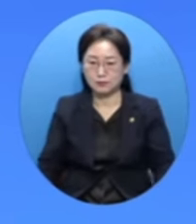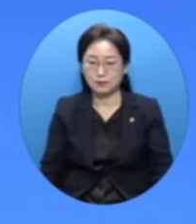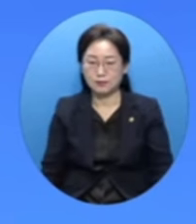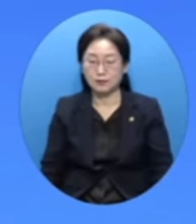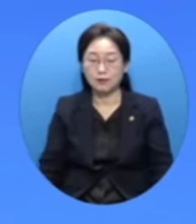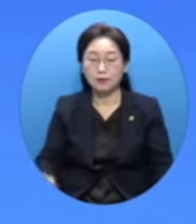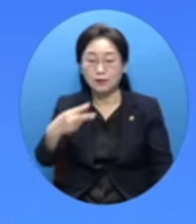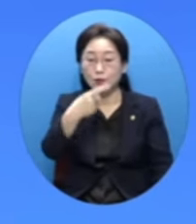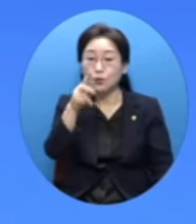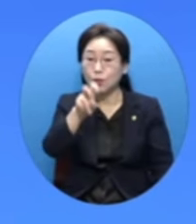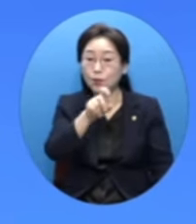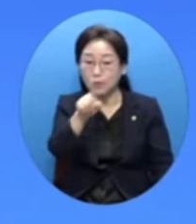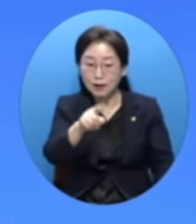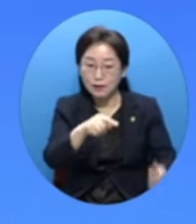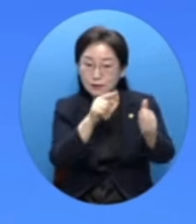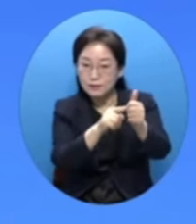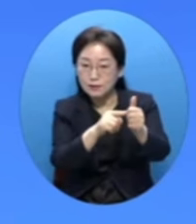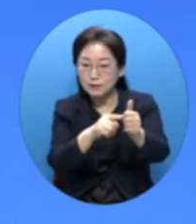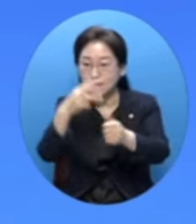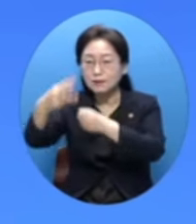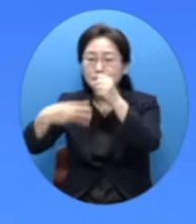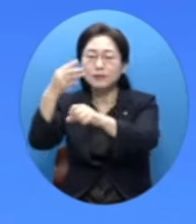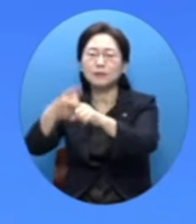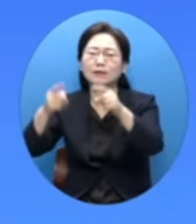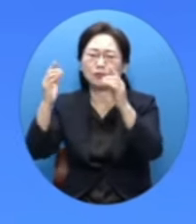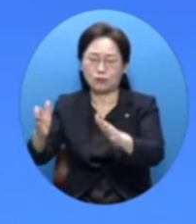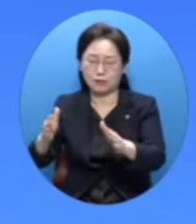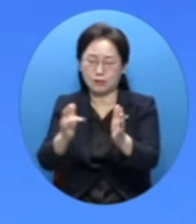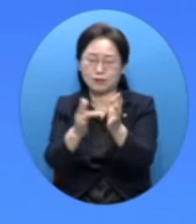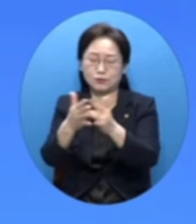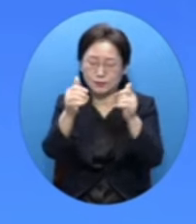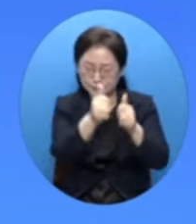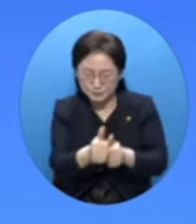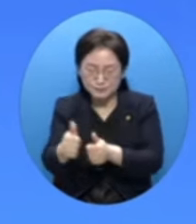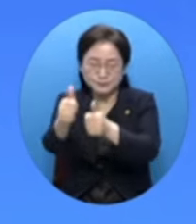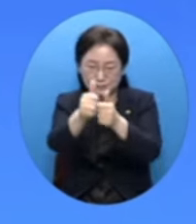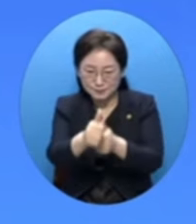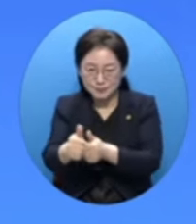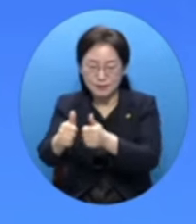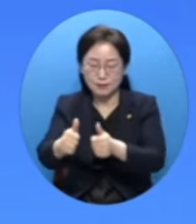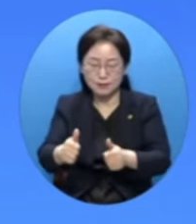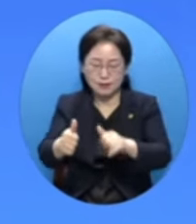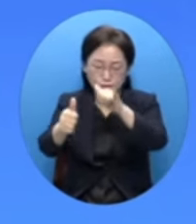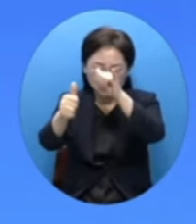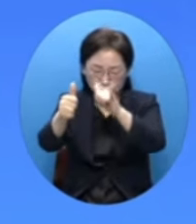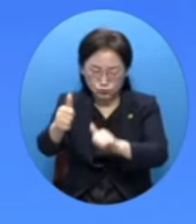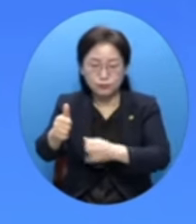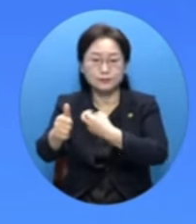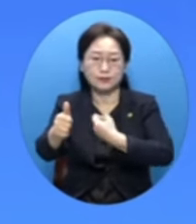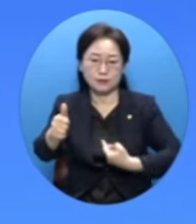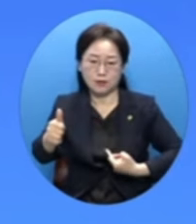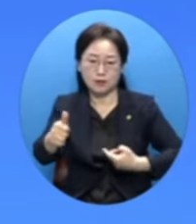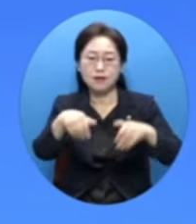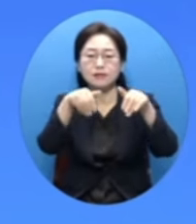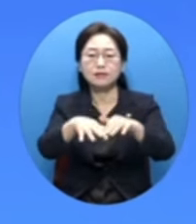도마는 3년 반 동안 예수님과 동행했던 주님의 충성된 제자여